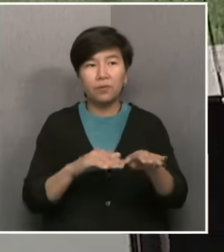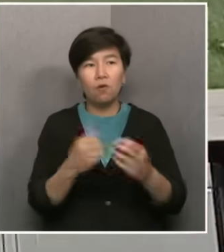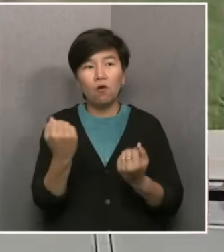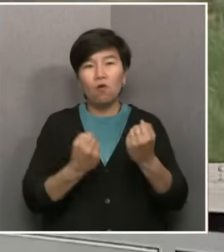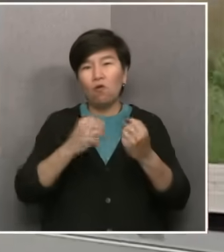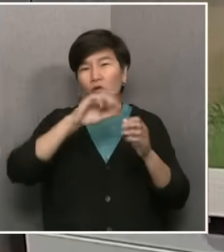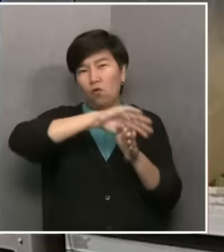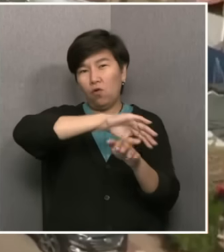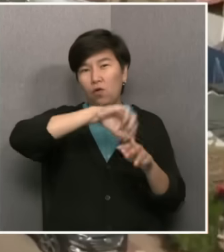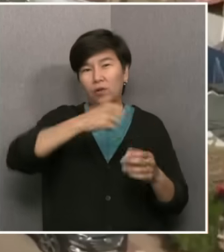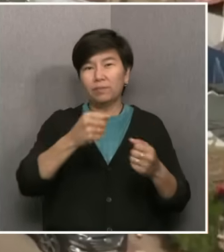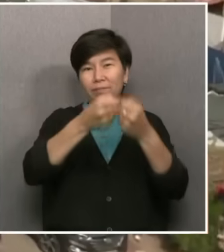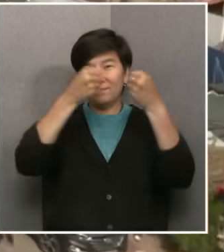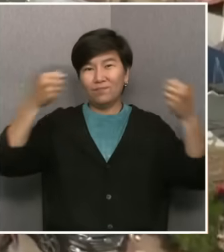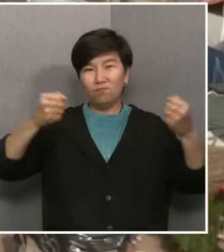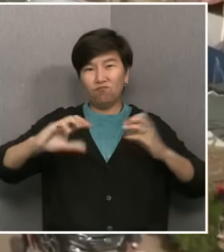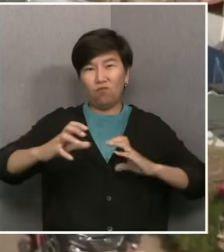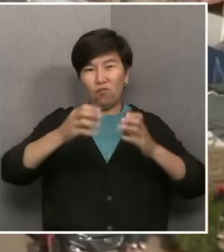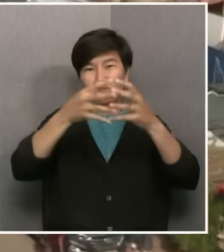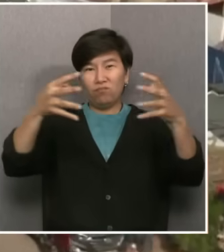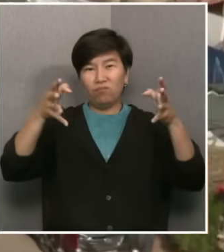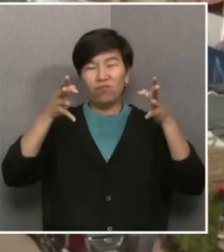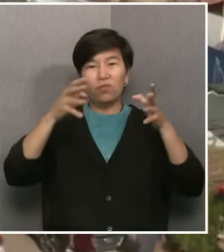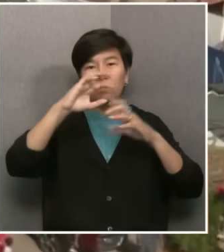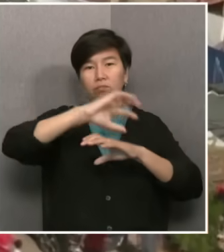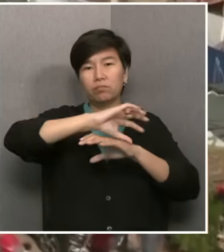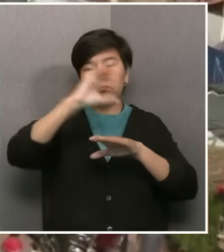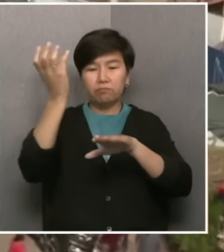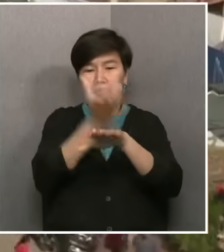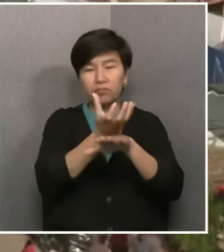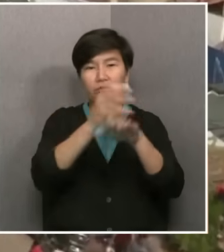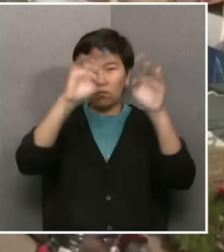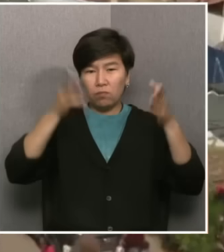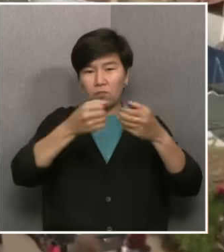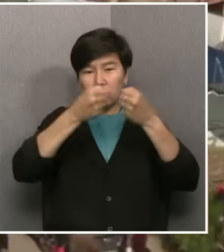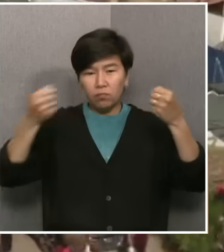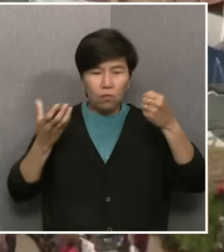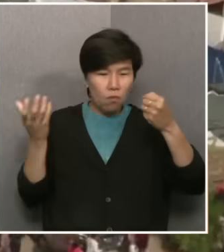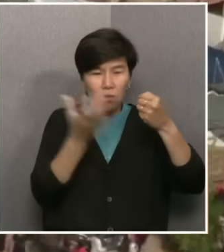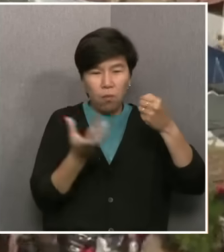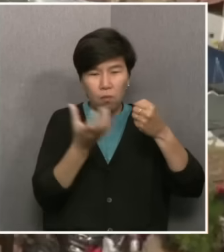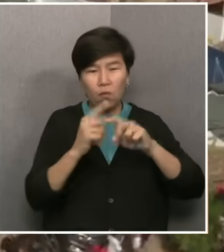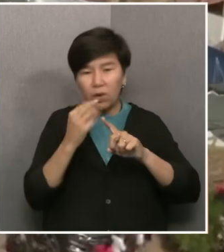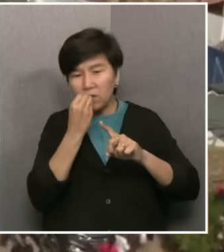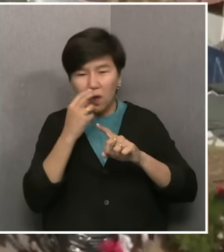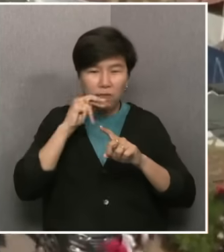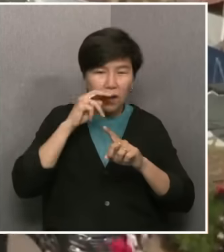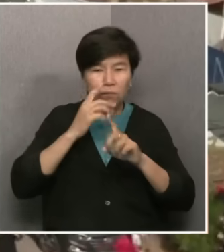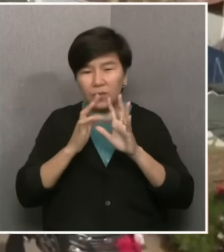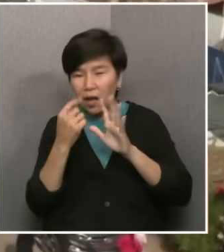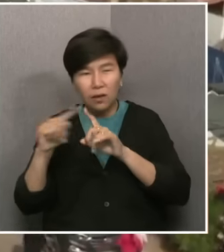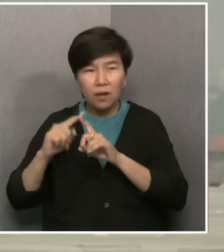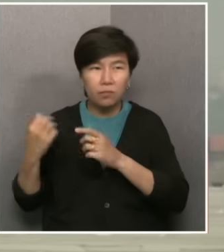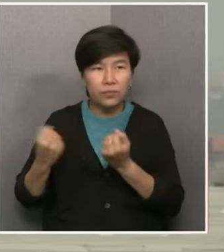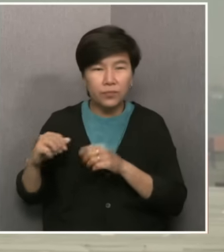สิ่งของช่วยเหลือด้านมนุษยธรรมจะทยอยเดินทางเข้าไปยังฉนวนกาซ่าหลังจากที่บรรลุการเจรจาเรื่องการส่งมอบ